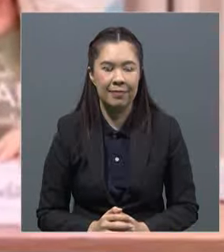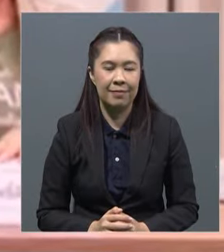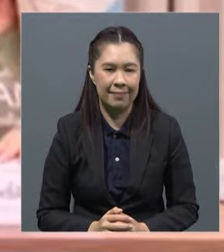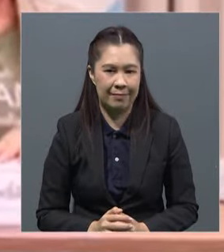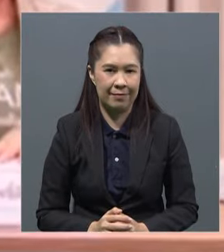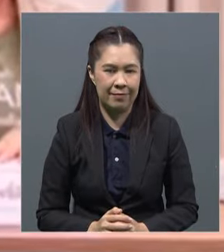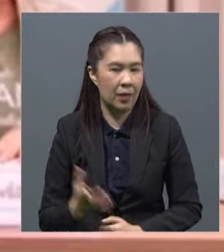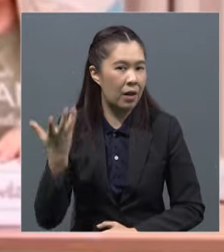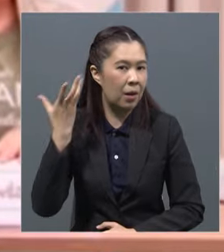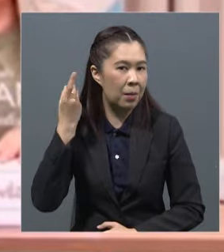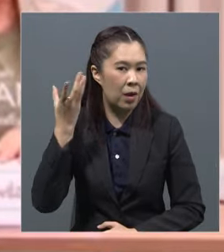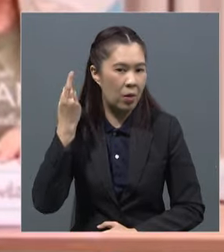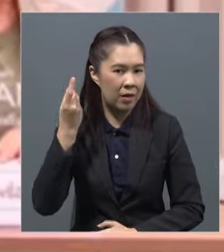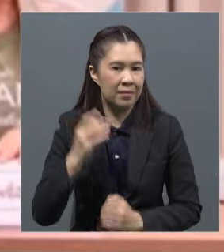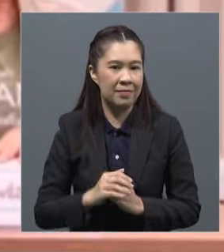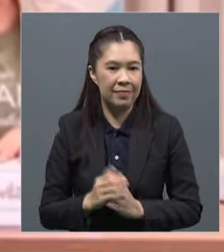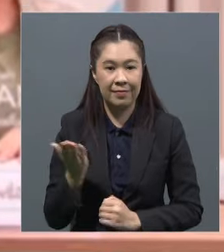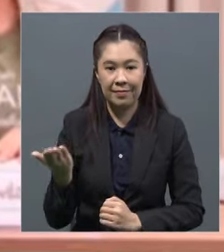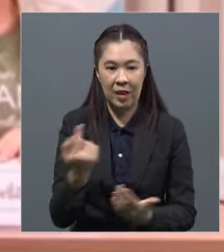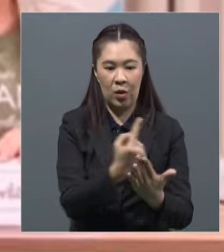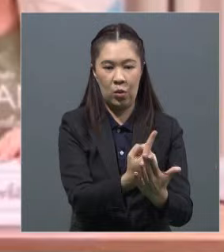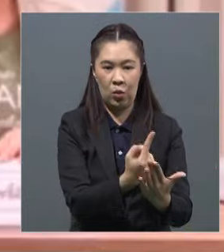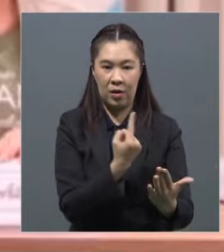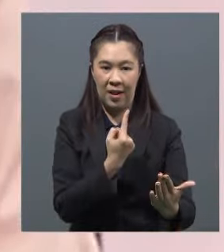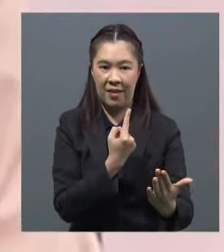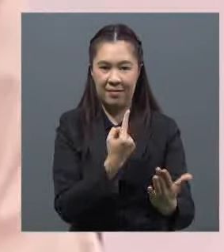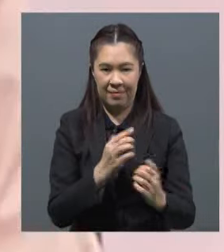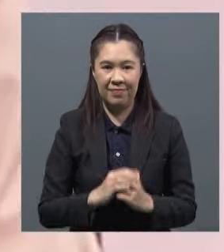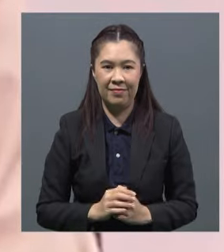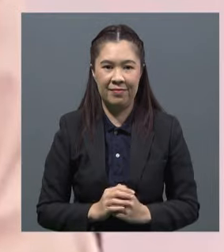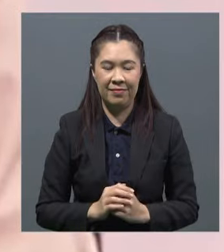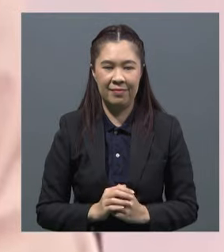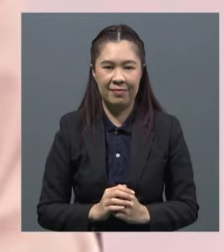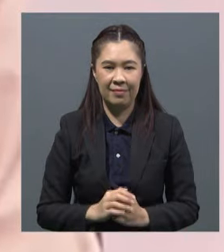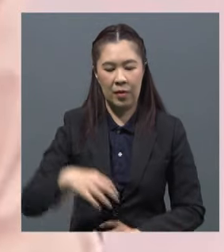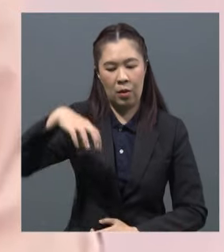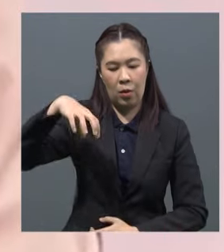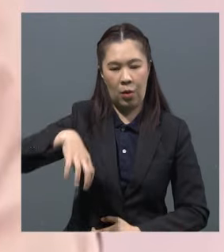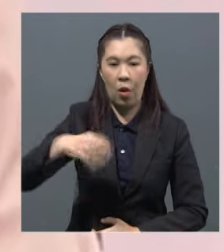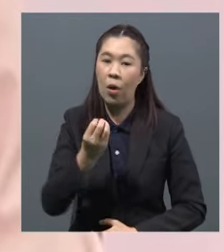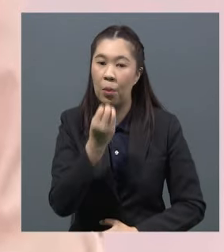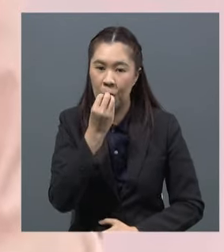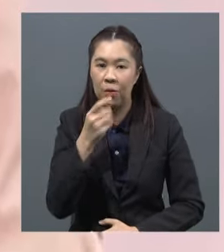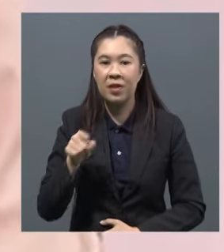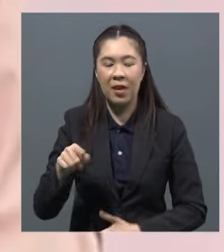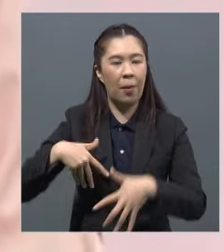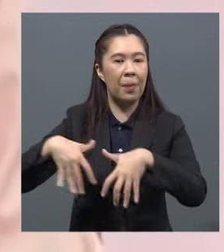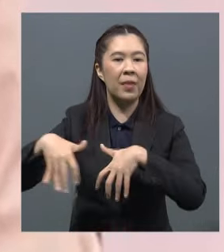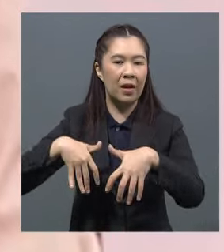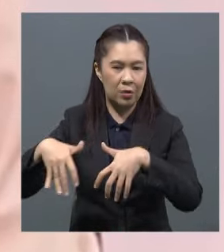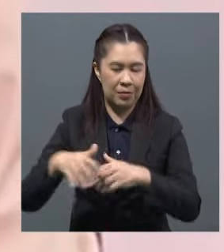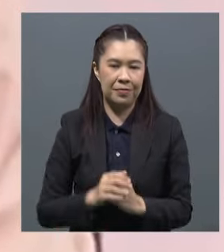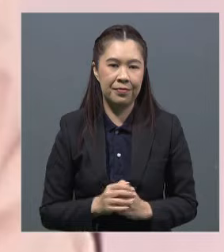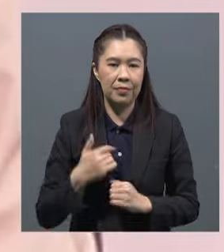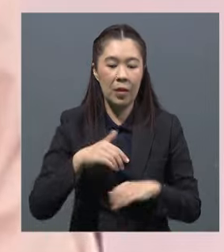ในขณะที่เมื่อวานนี้นะครับทางฝากฝั่งตัวแทนผู้บริโภคนี่ครับสภาองค์กรผู้บริโภคเขาแถลงนะฮะว่าพร้อม